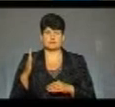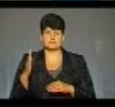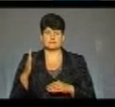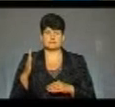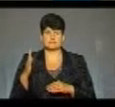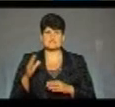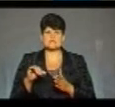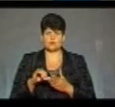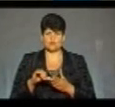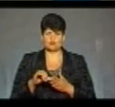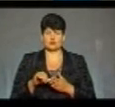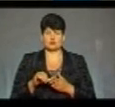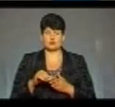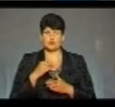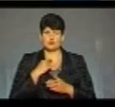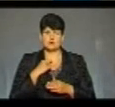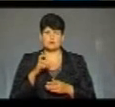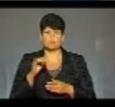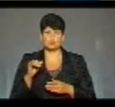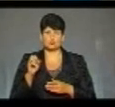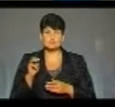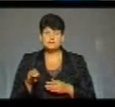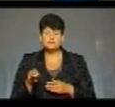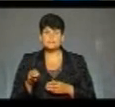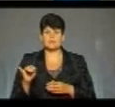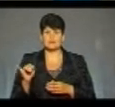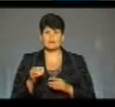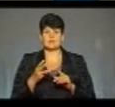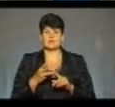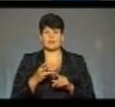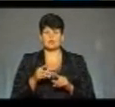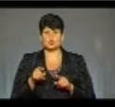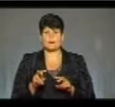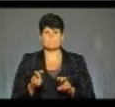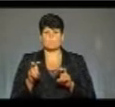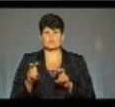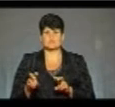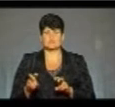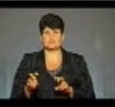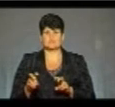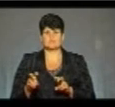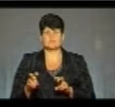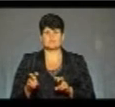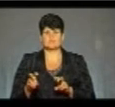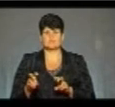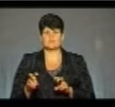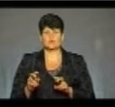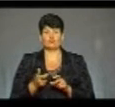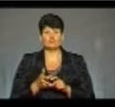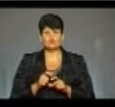проголосовані за участю голосів б'юту. І третє, що їх посадили в